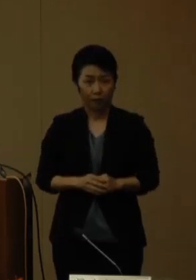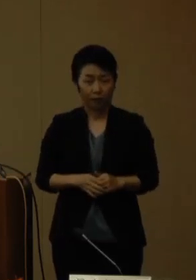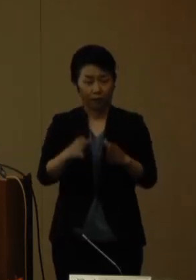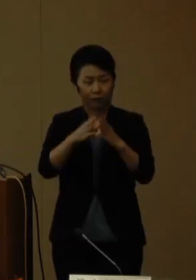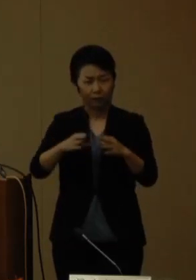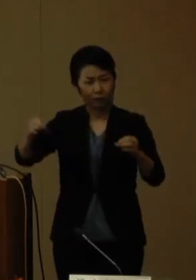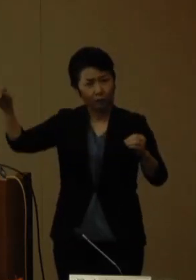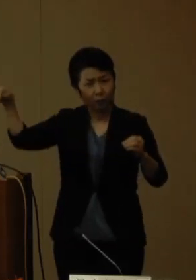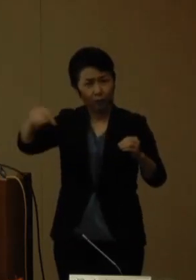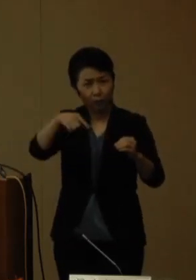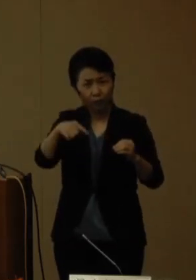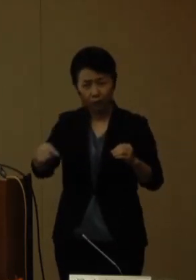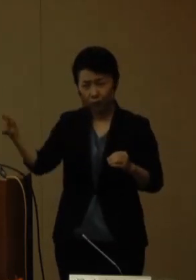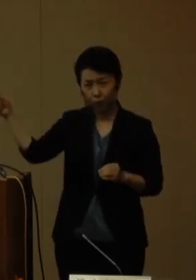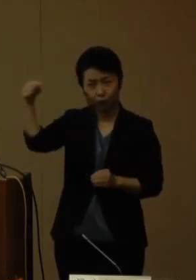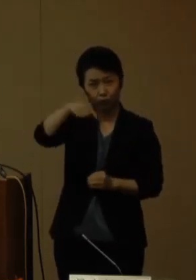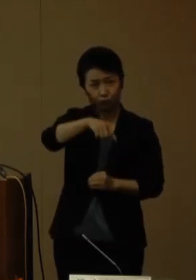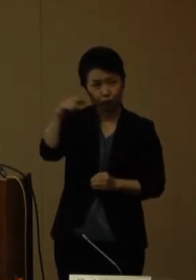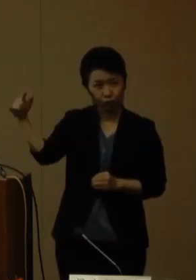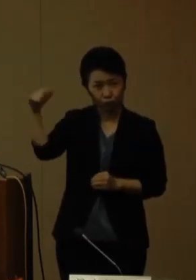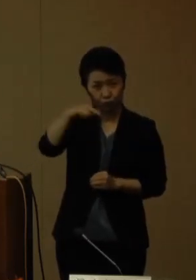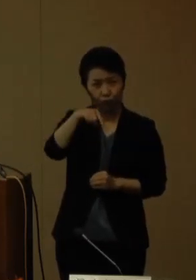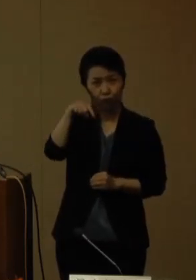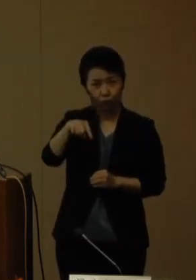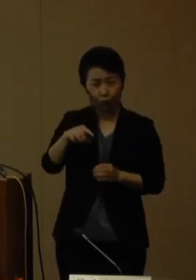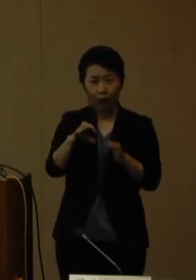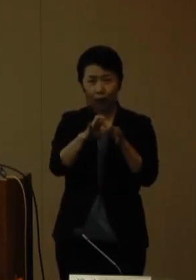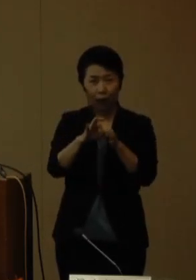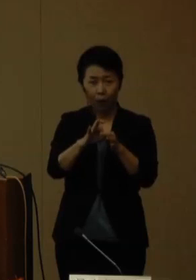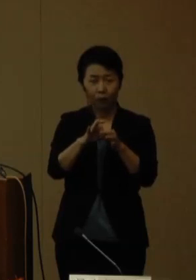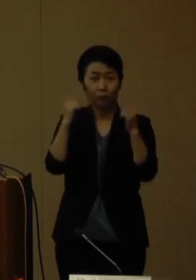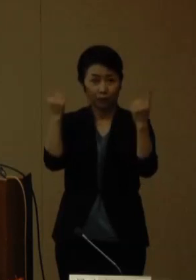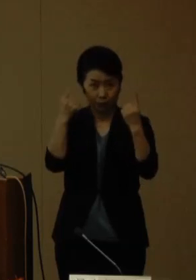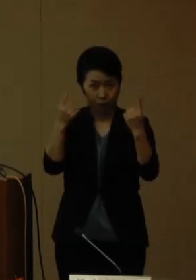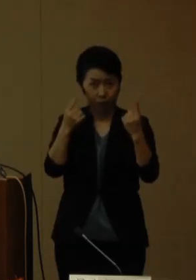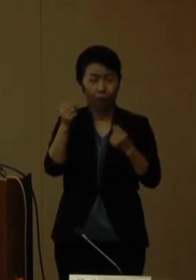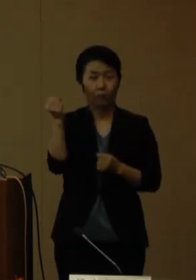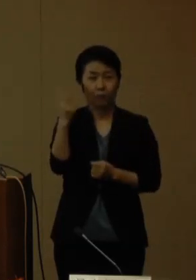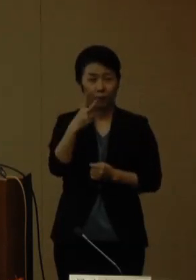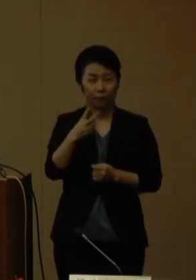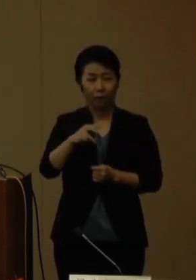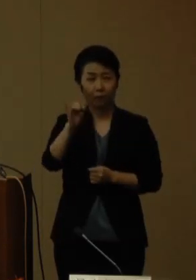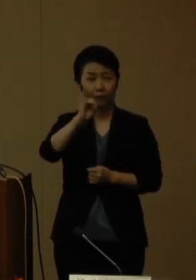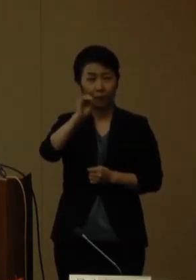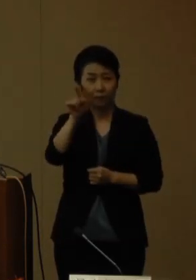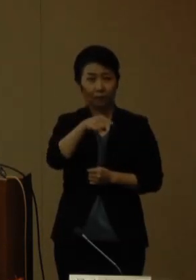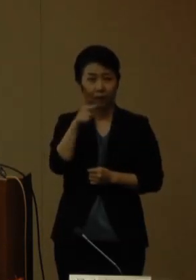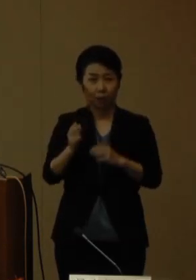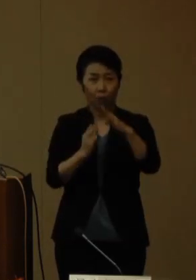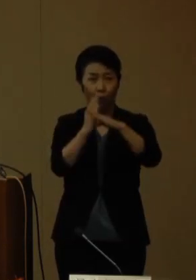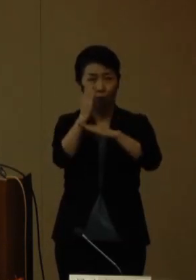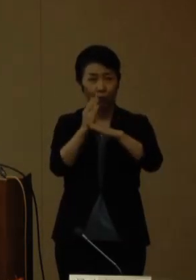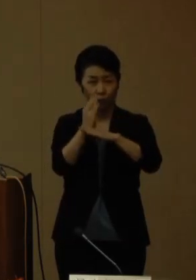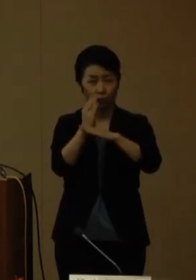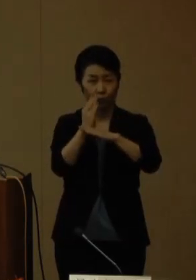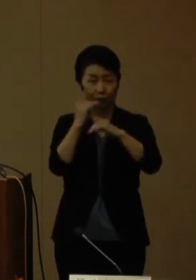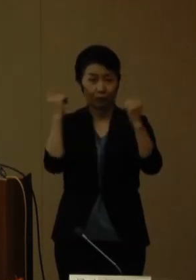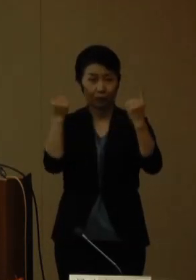国的な移動を伴うイベントまたは1000人を超える大規模イベントについては延期または